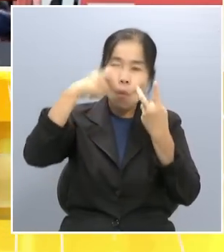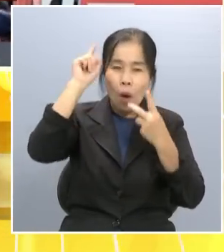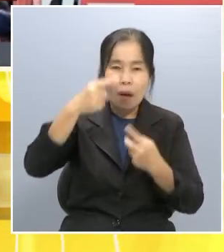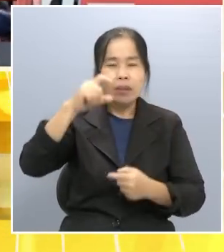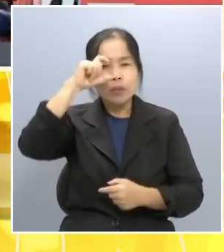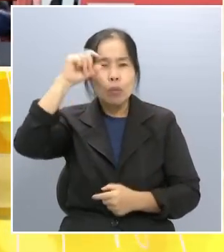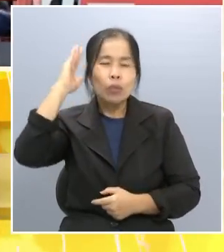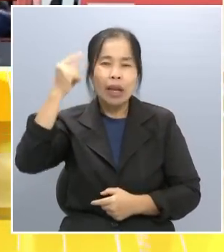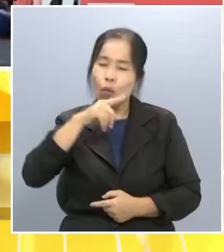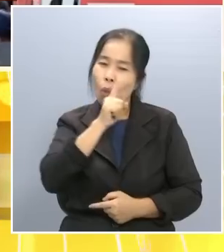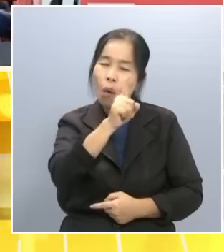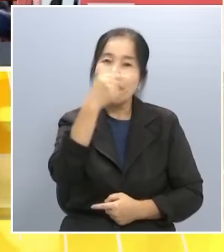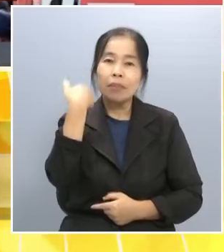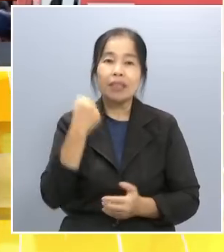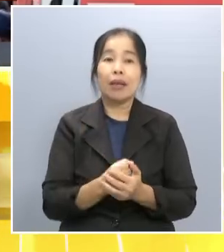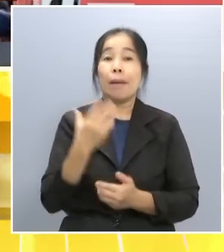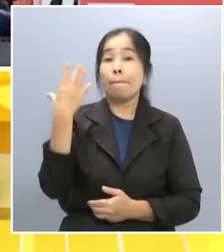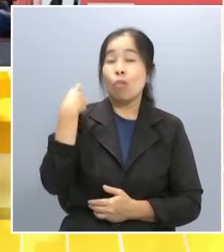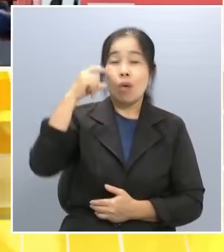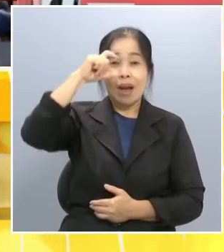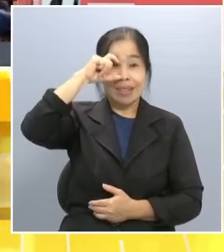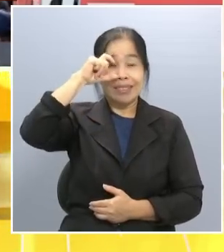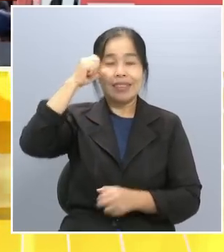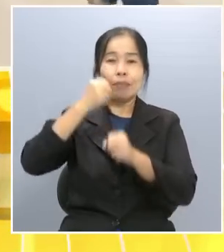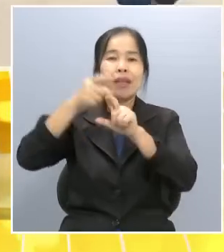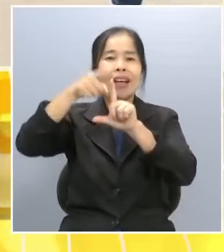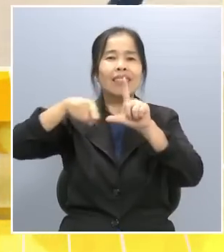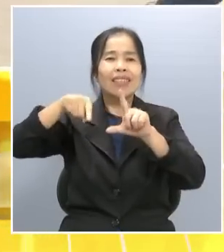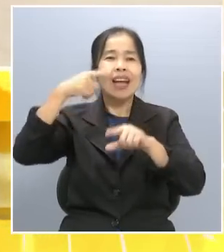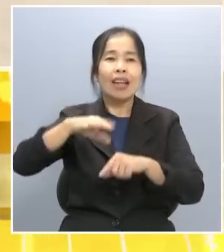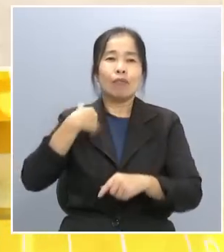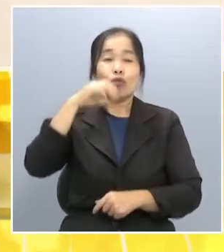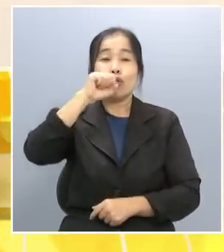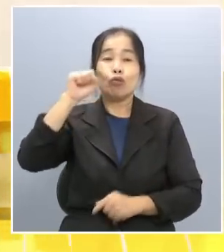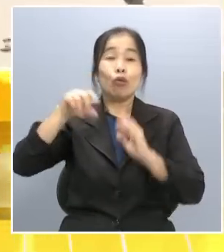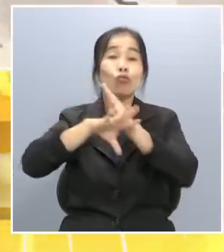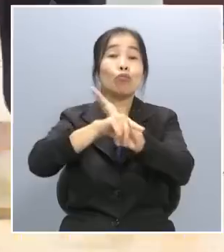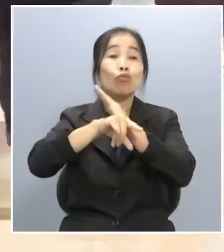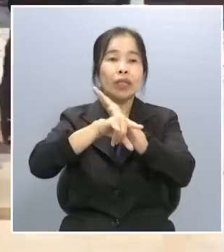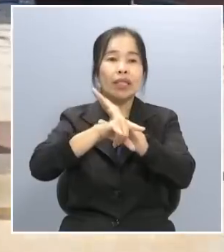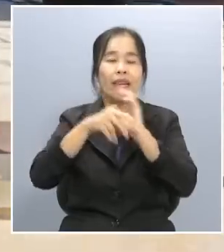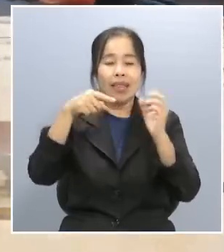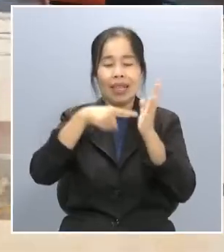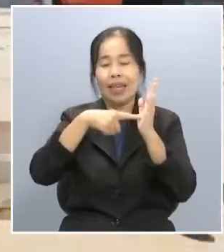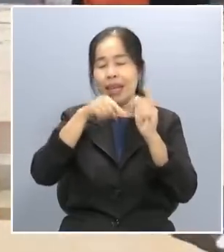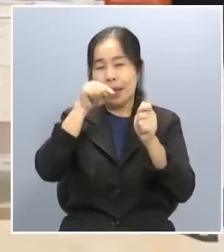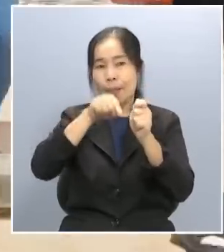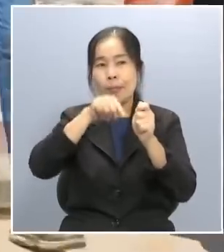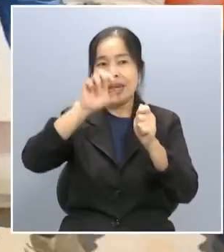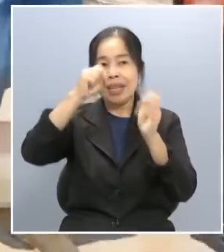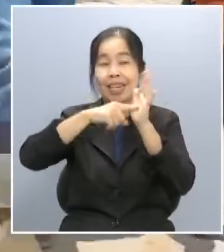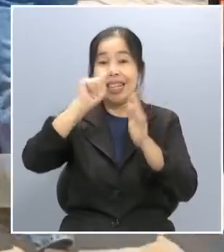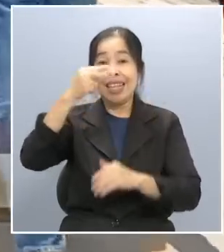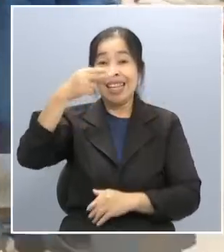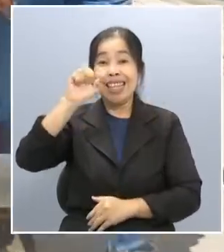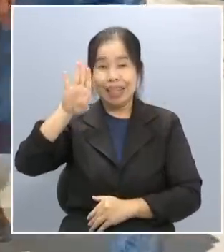คุณโรมนะคะเมื่อวานนี้ไปกับคุณณิชนันท์วังคะ 5ผู้สมัครส.สชลบุรีเขต 10ที่สัตหีบไปที่หน่วยนับคะแนนรวม